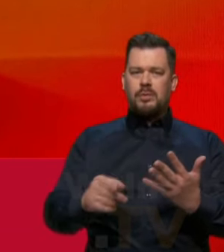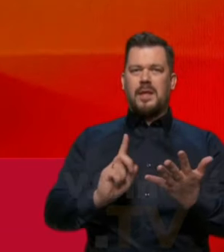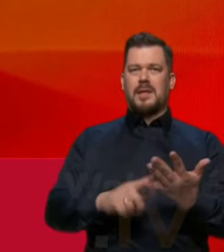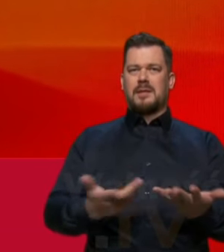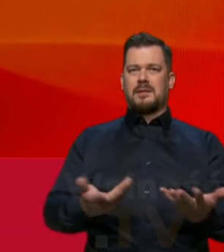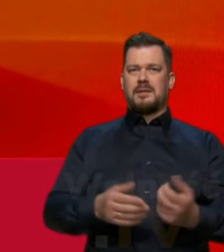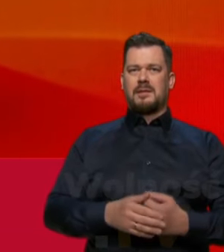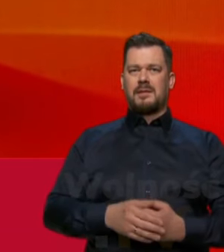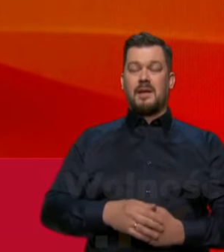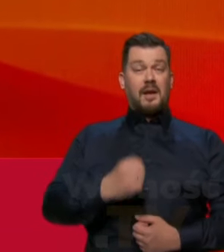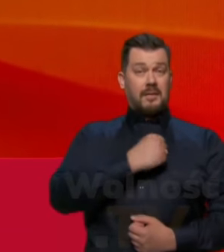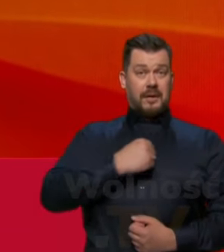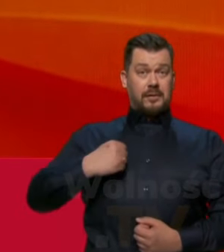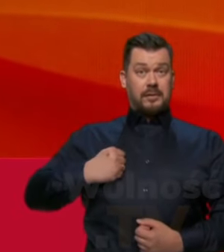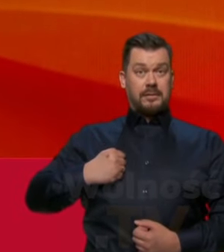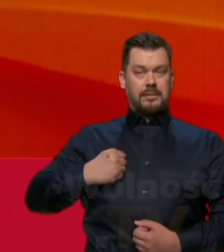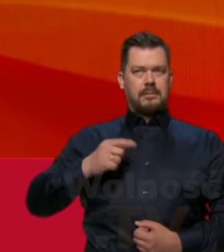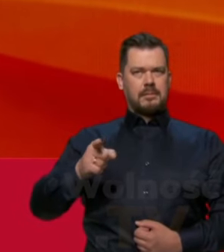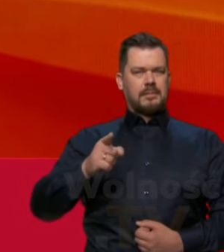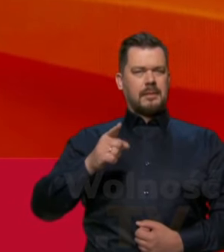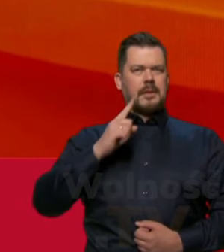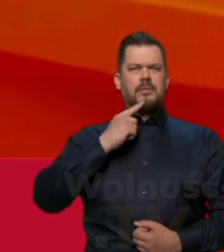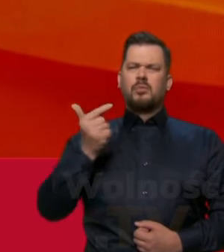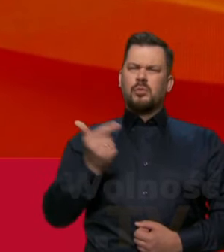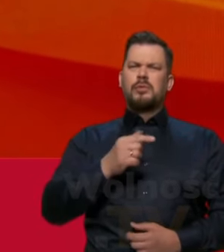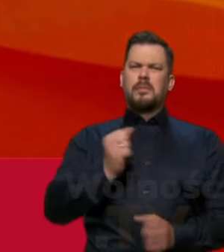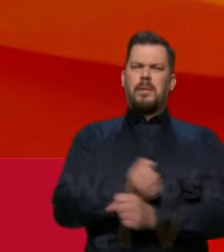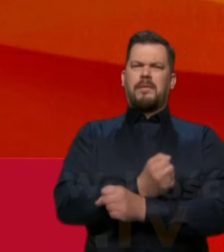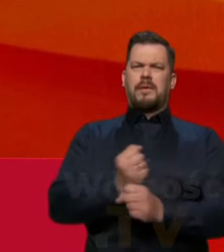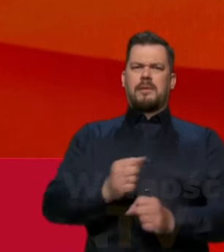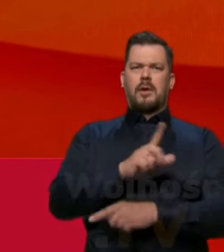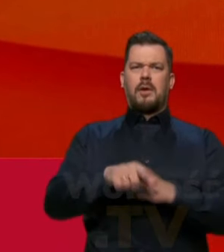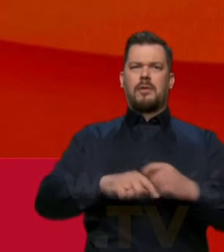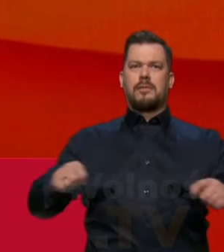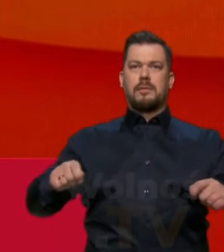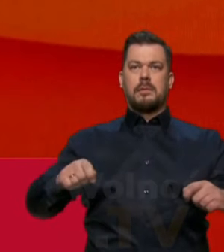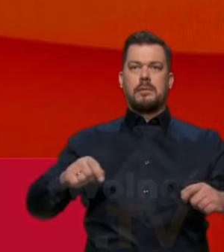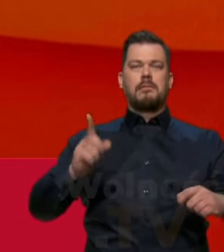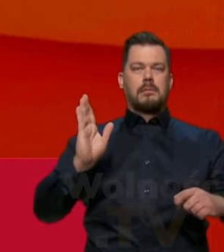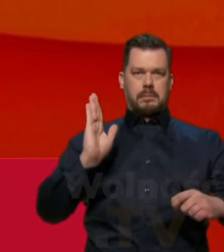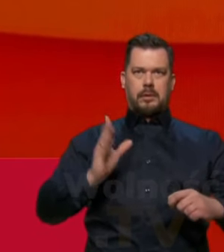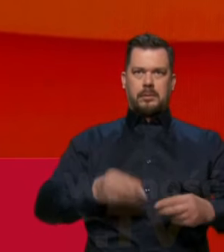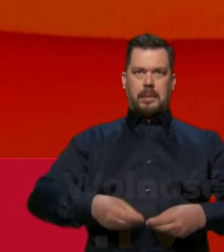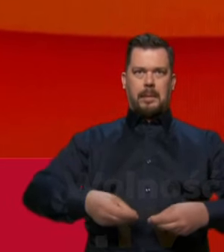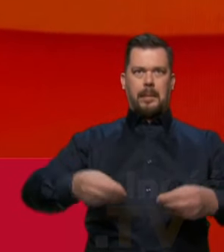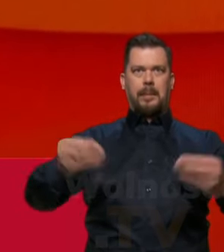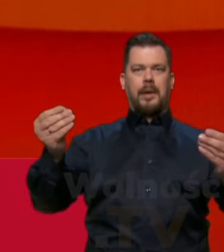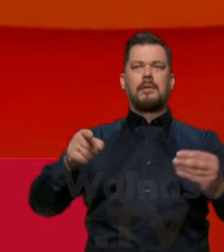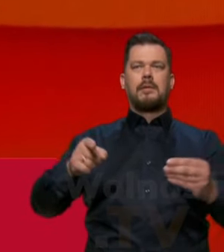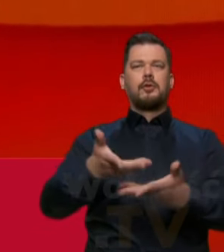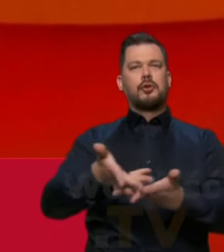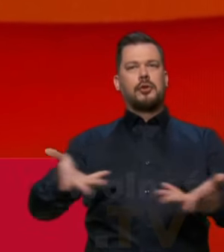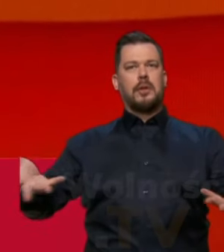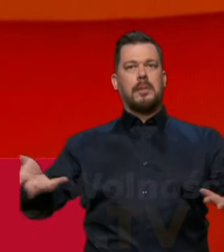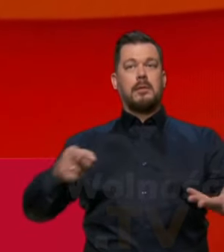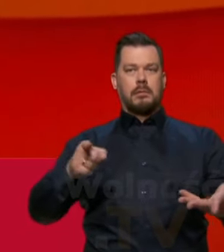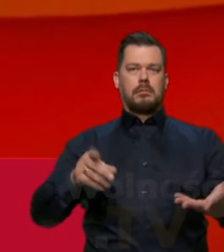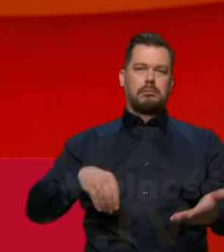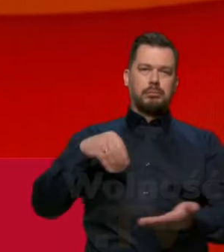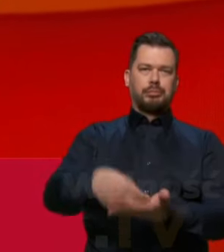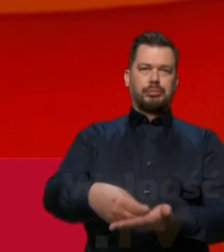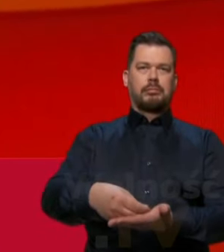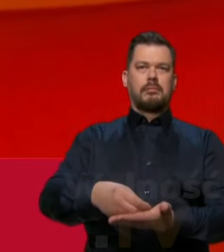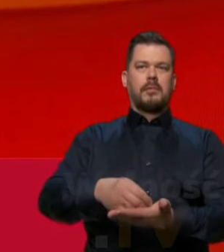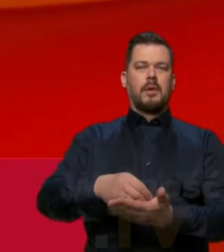Jeżeli Warszawa to wyzwanie potraktuje poważnie, to zacznie uzbrajać tereny, które